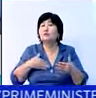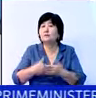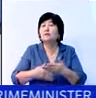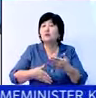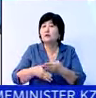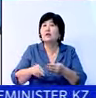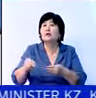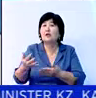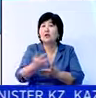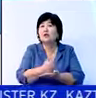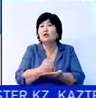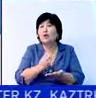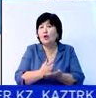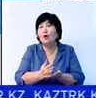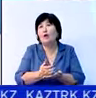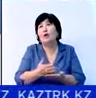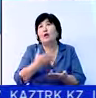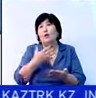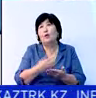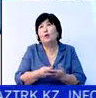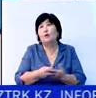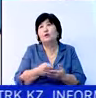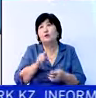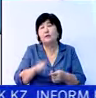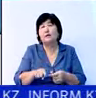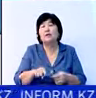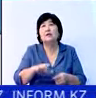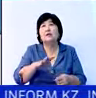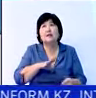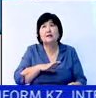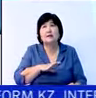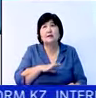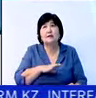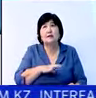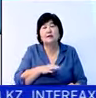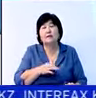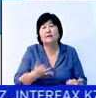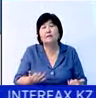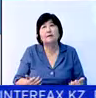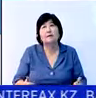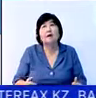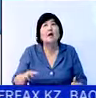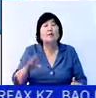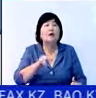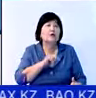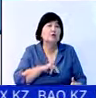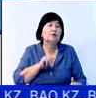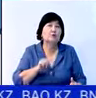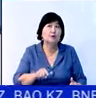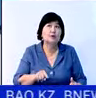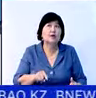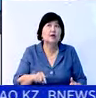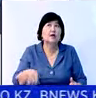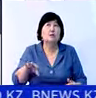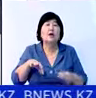жиналуына. Өзім екі ай науқан көктемде бір ай, күзде бір ай сол. Бар жұмысымыз осы.